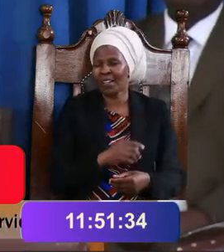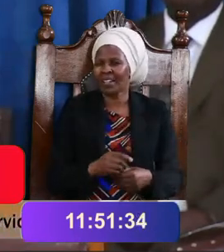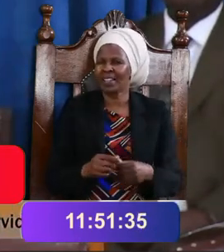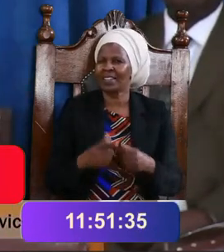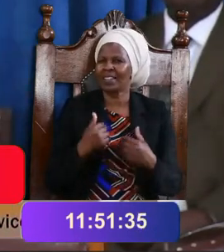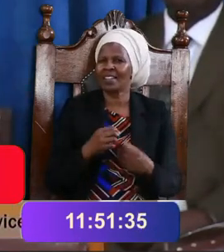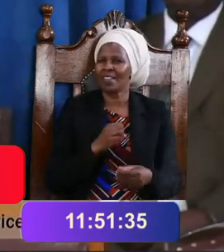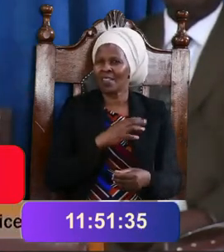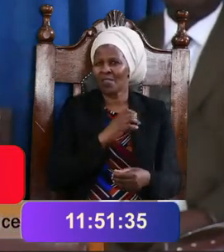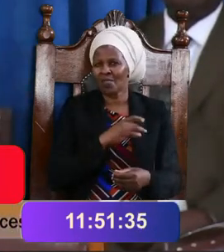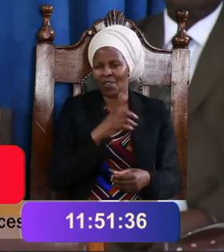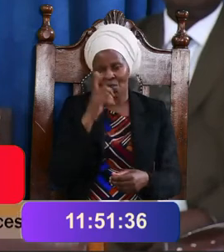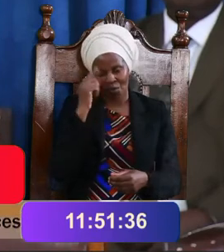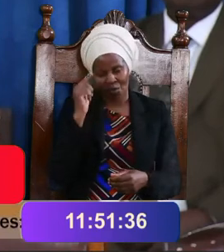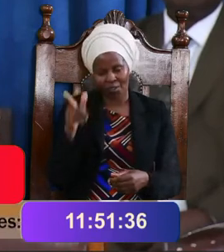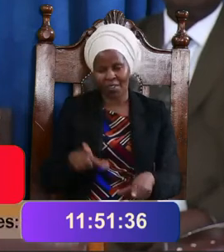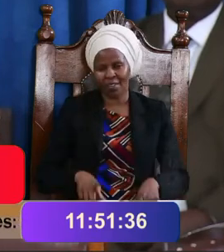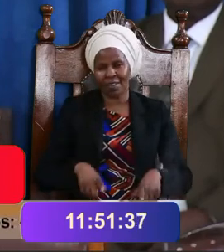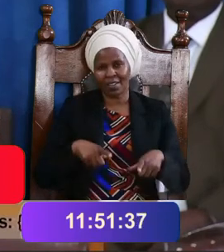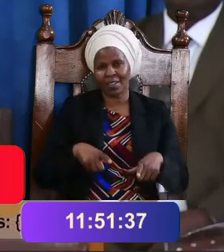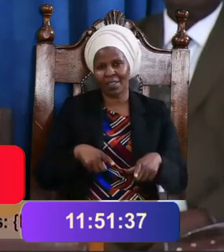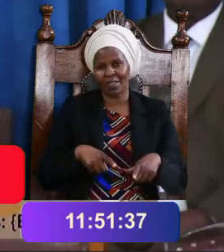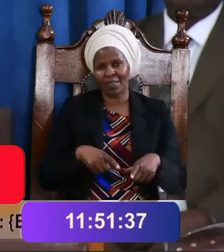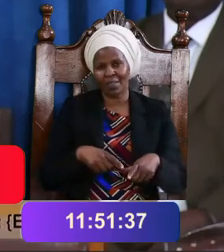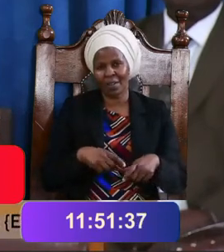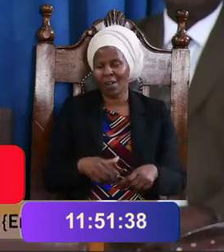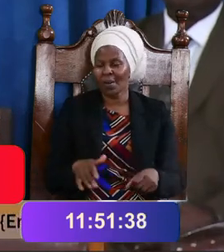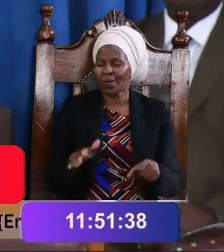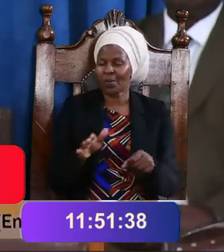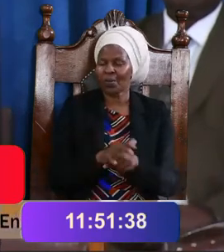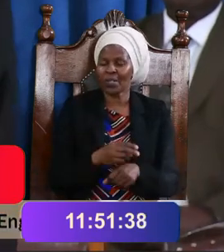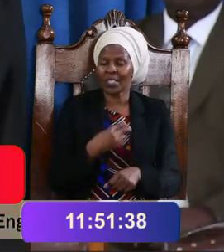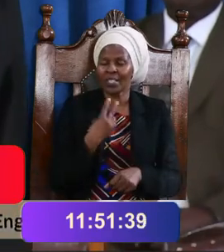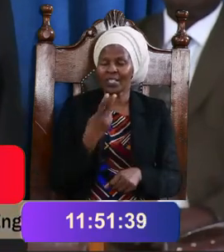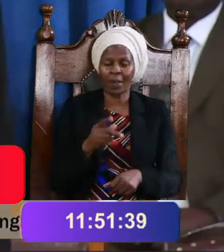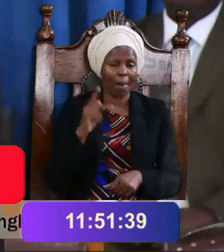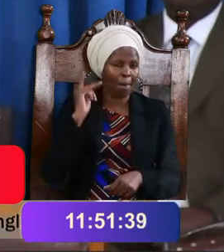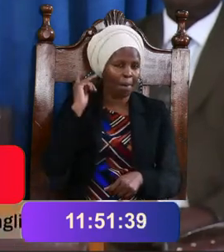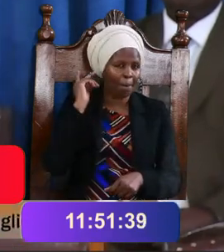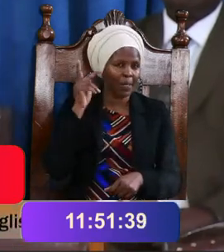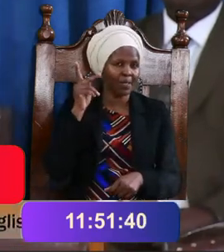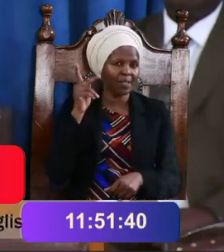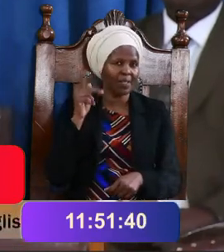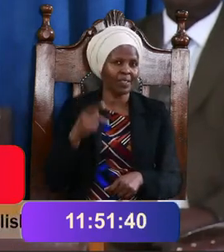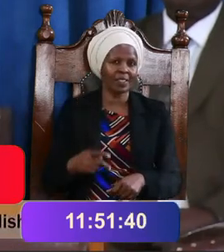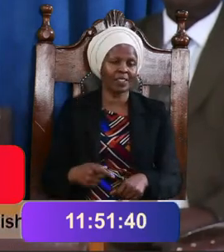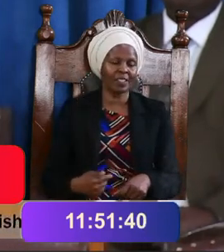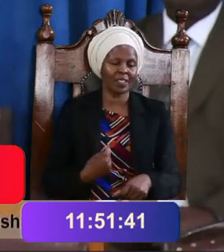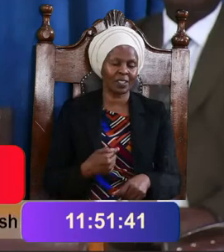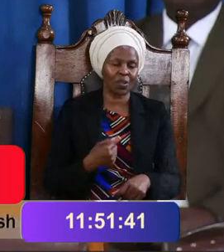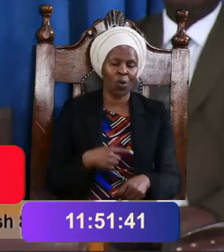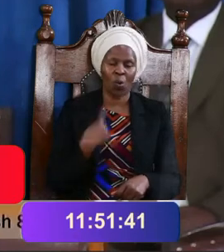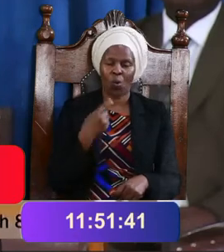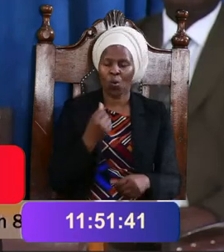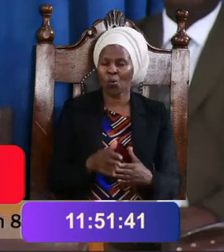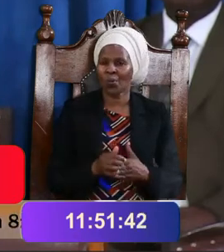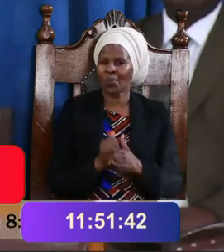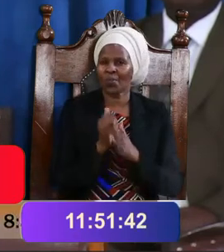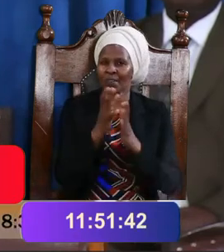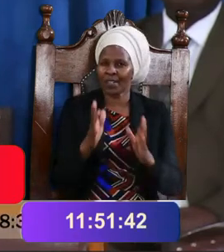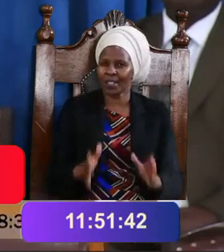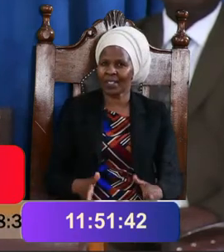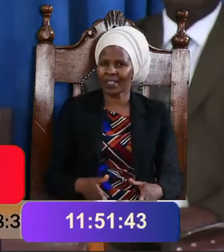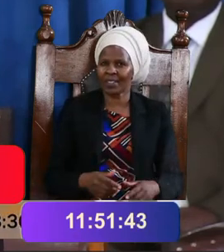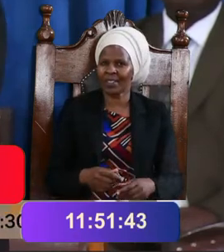yao, wakakimbia. Na hata zaidi tukaona Petero mwenyewe ambaye alikuwa kiongozi katika wale